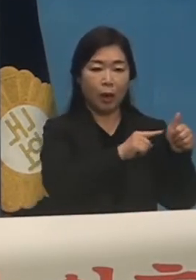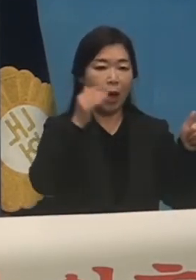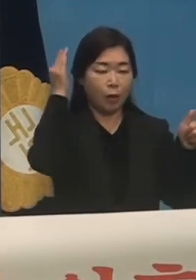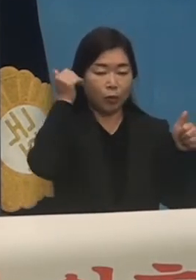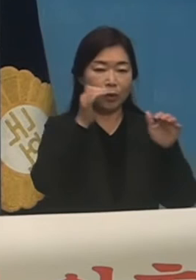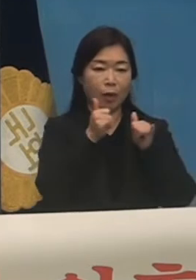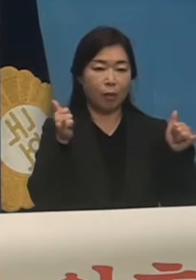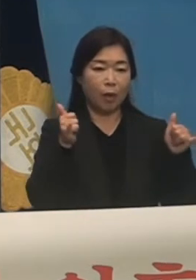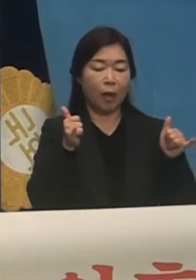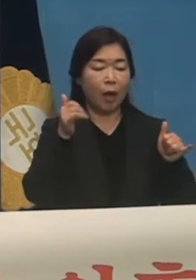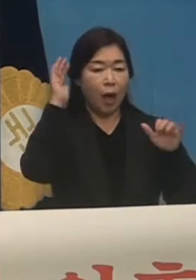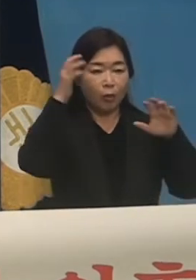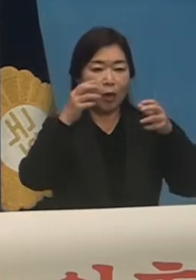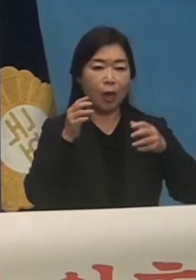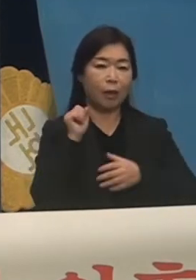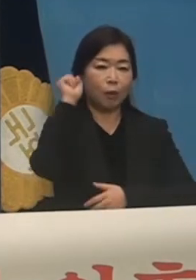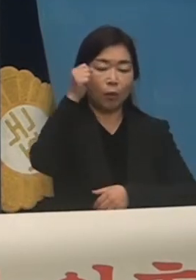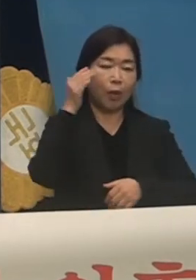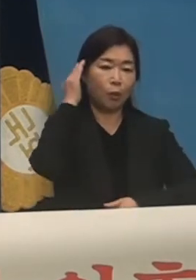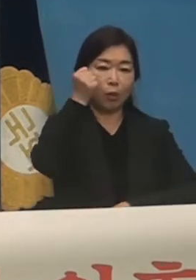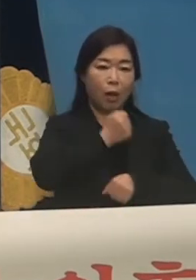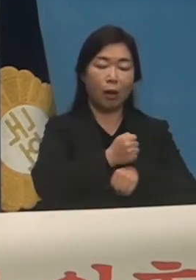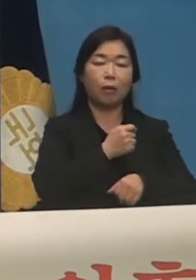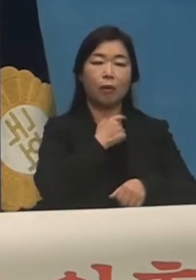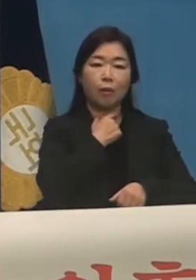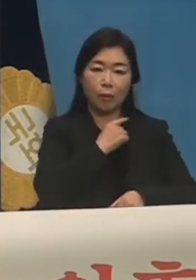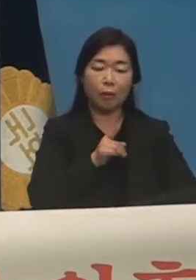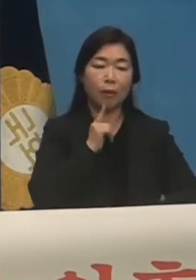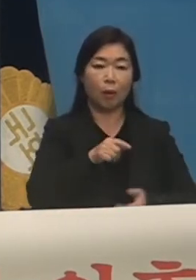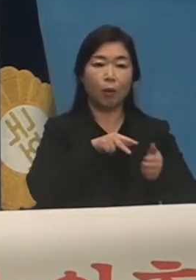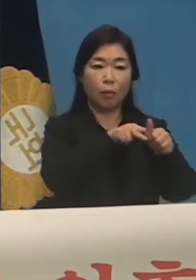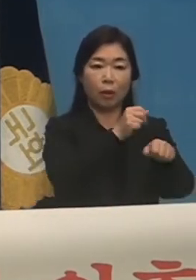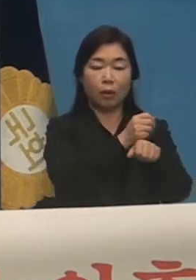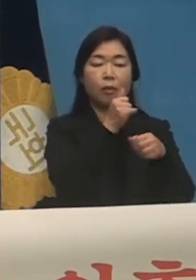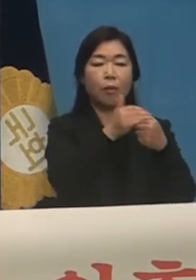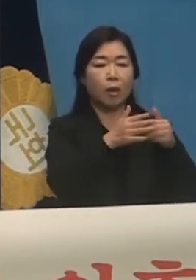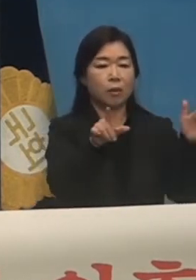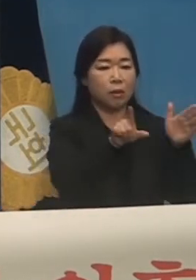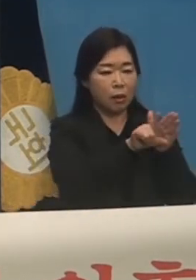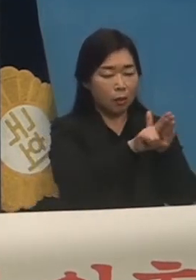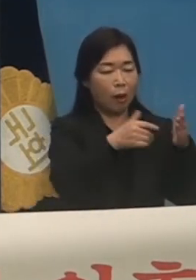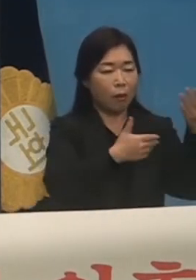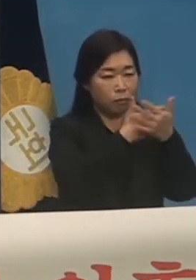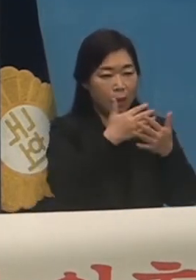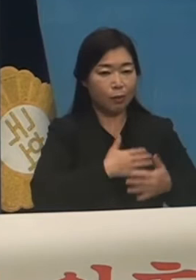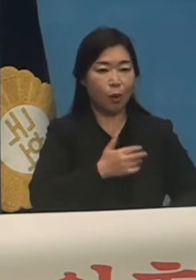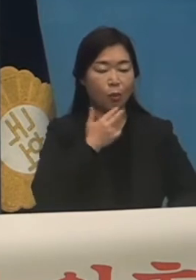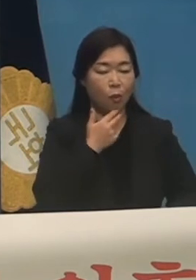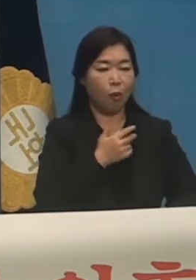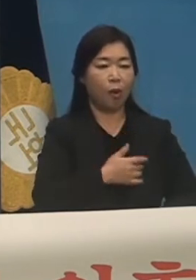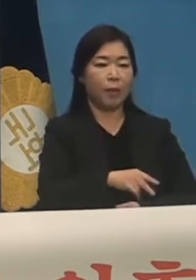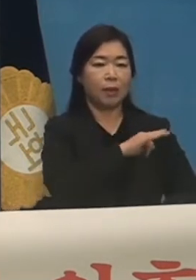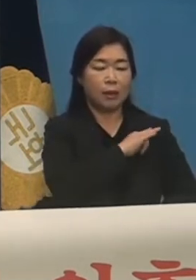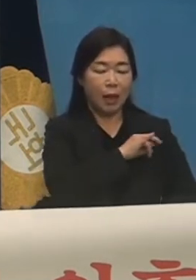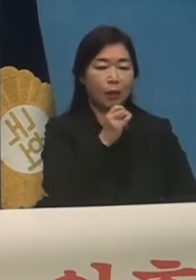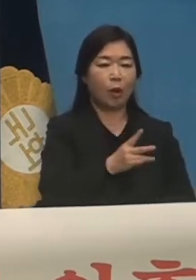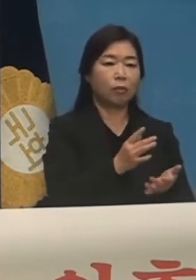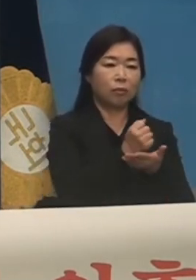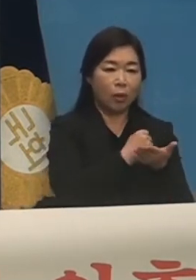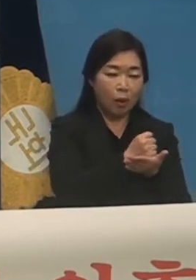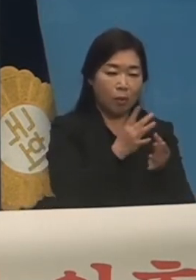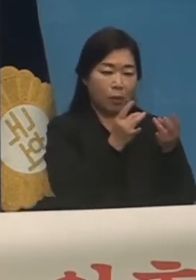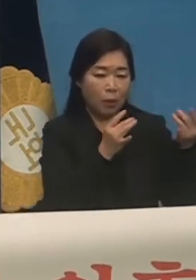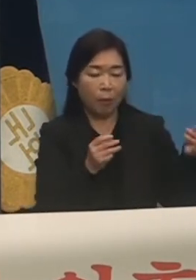대통령이 되겠다는 사람이 신앙의 정체성도 불분명한 데다 사이비 이단과 주술가의 사주나